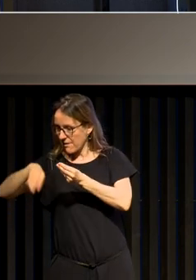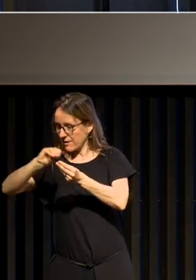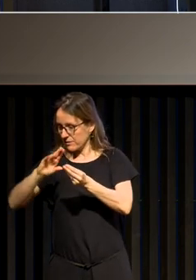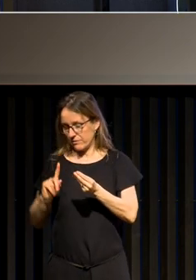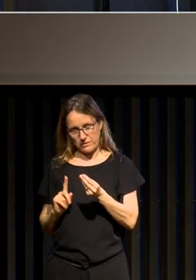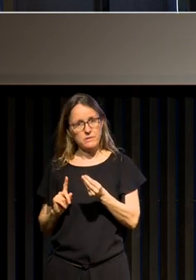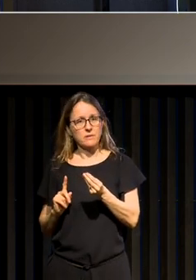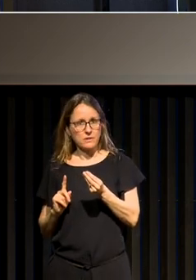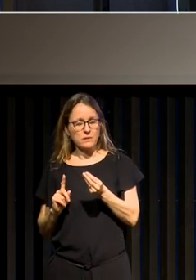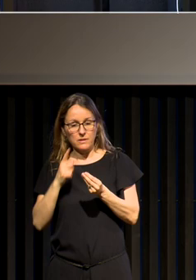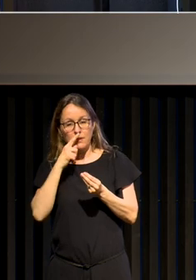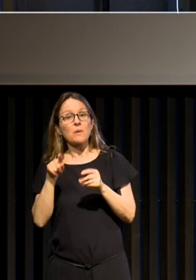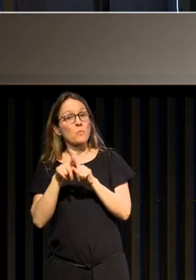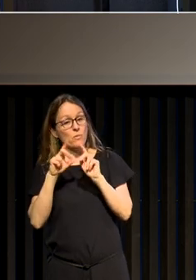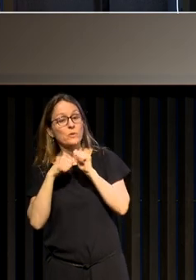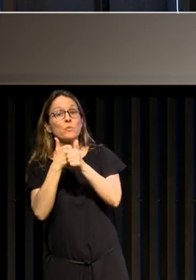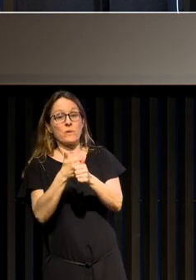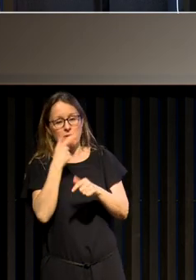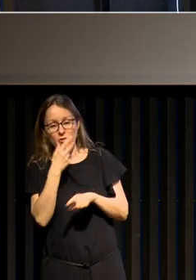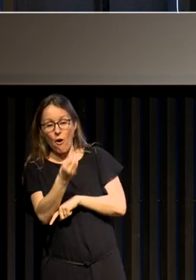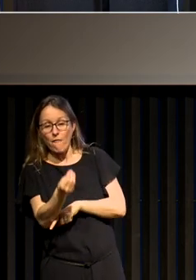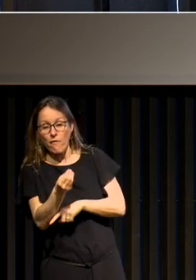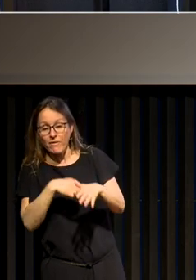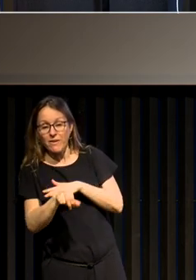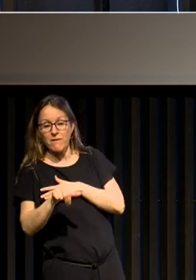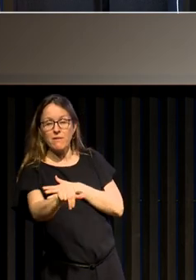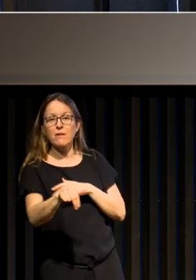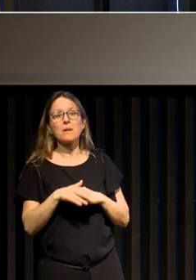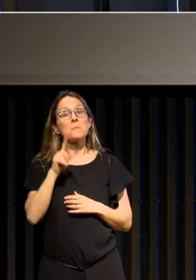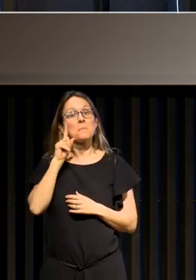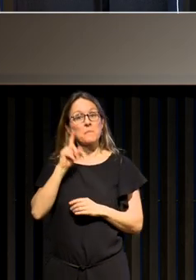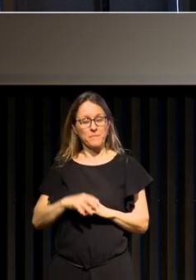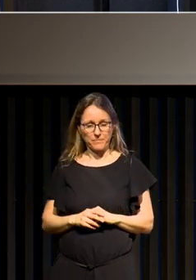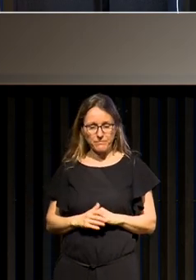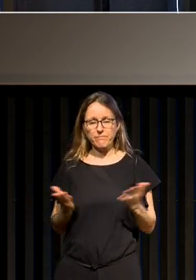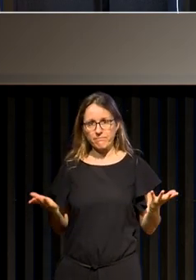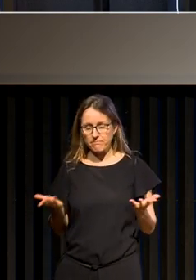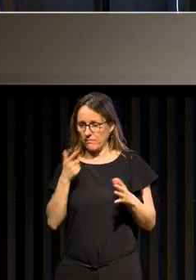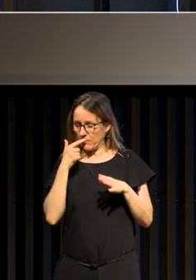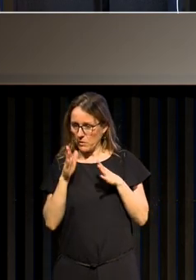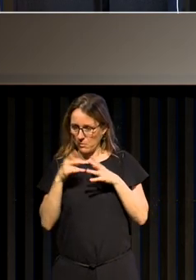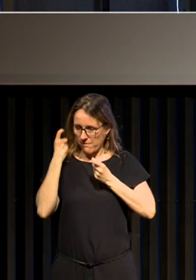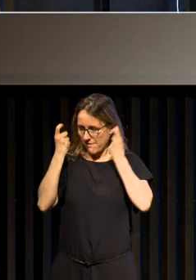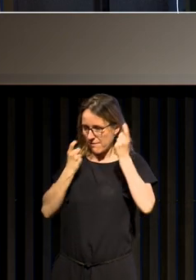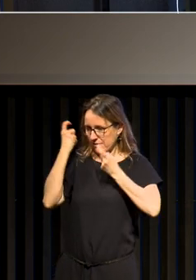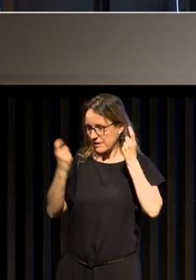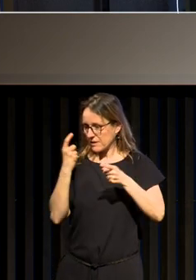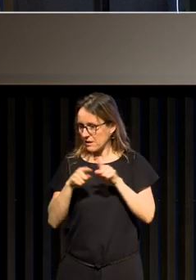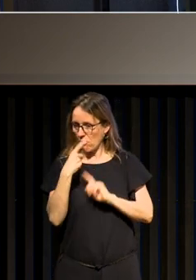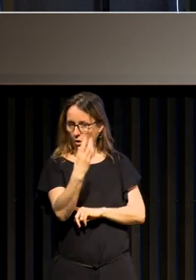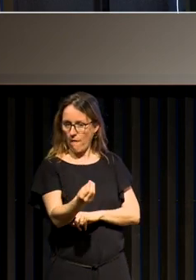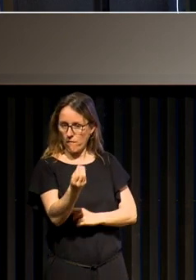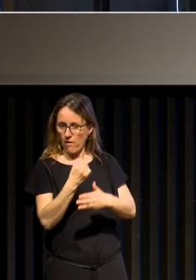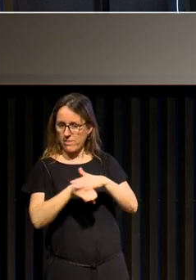demandeur dans l'intérêt de l'enfant à naître. Ça veut dire qu'on nous demande de réfléchir à l'intérêt de l'enfant à